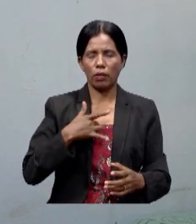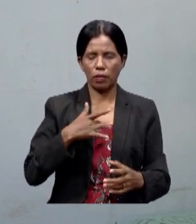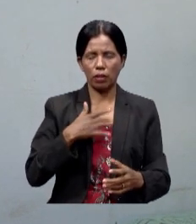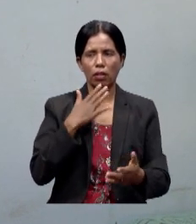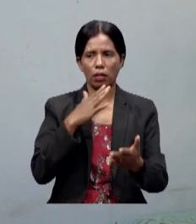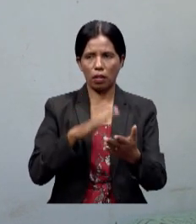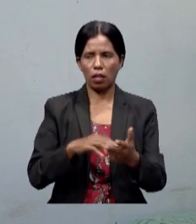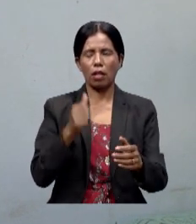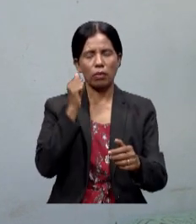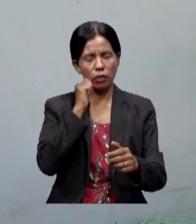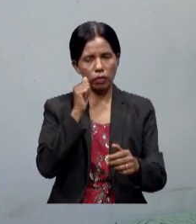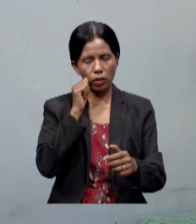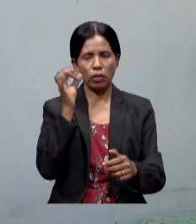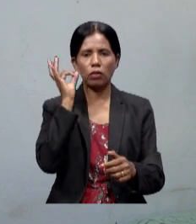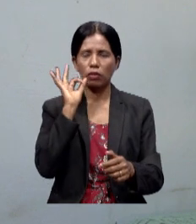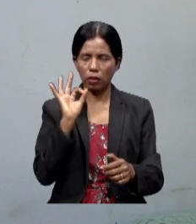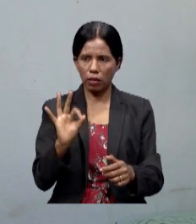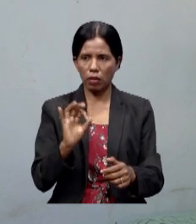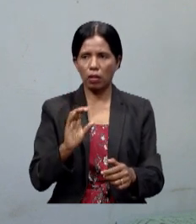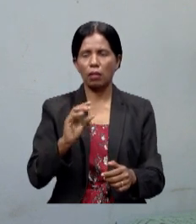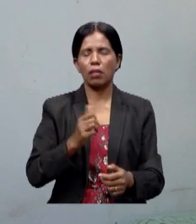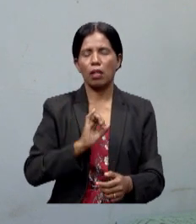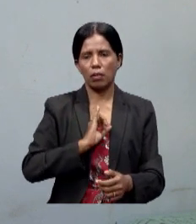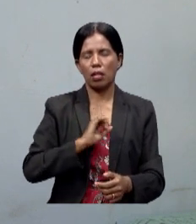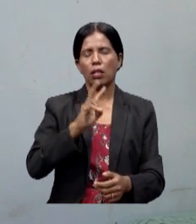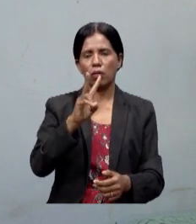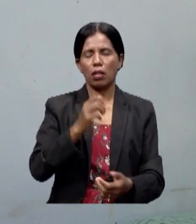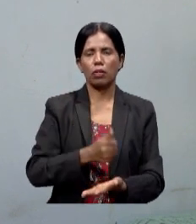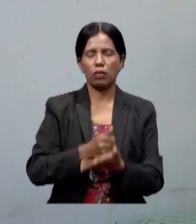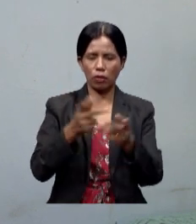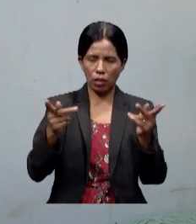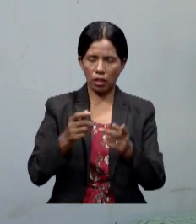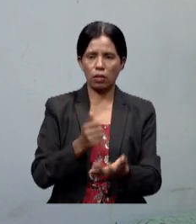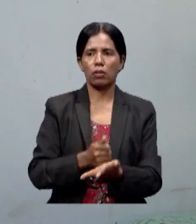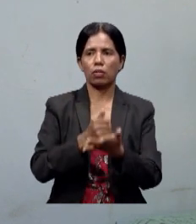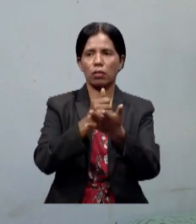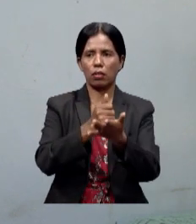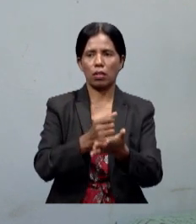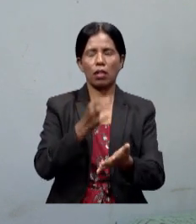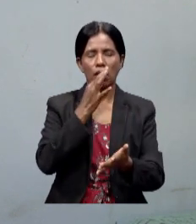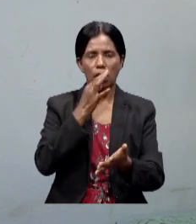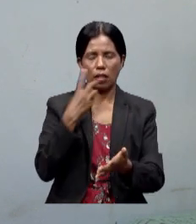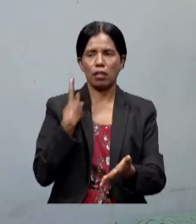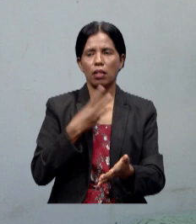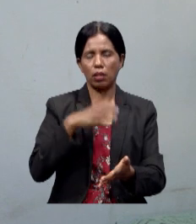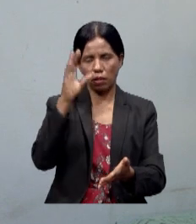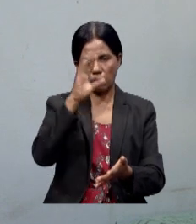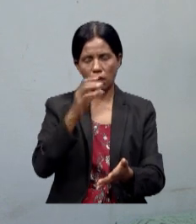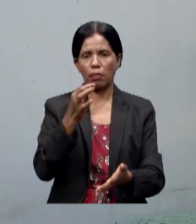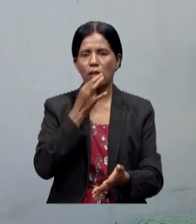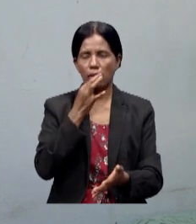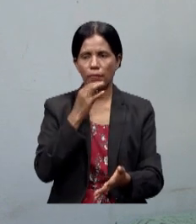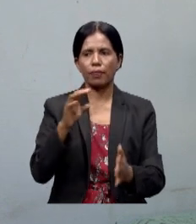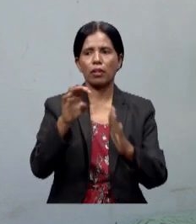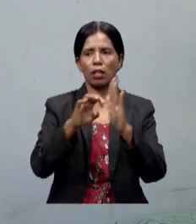How mos falu kau tu hanesania. Negara amne ru atau azuda malu halu nusa. Kati how bela azuda. Bayar ha ha ni ni oh itu buka rasik maka ha. Nih bayar